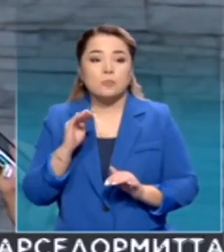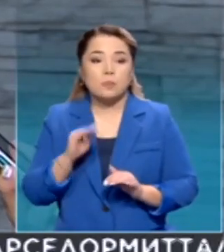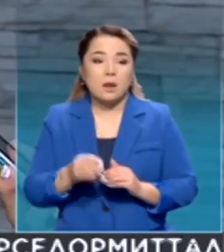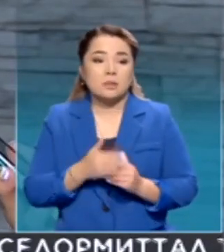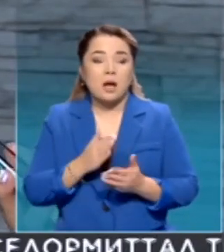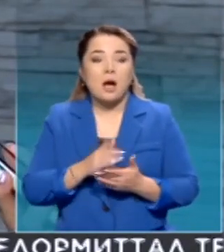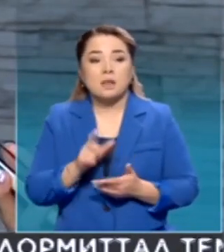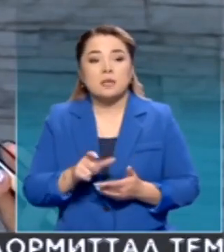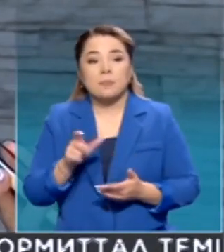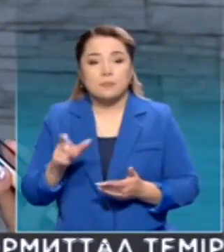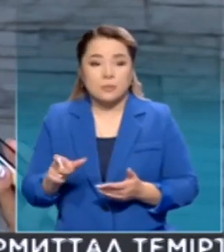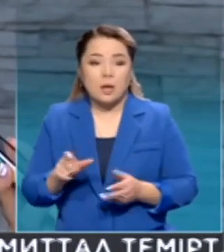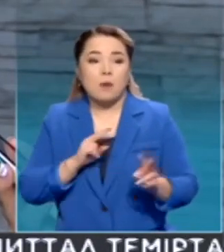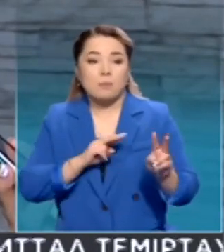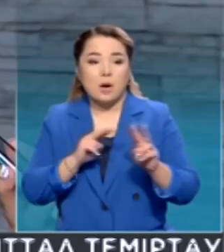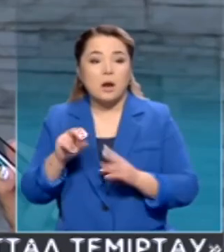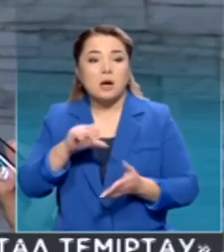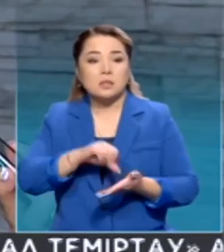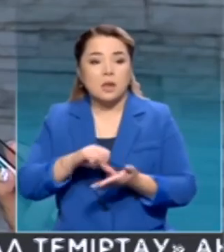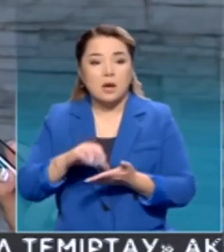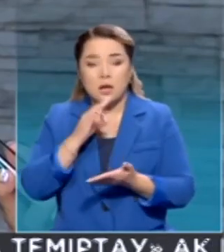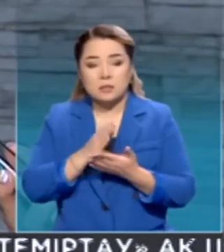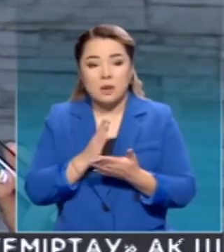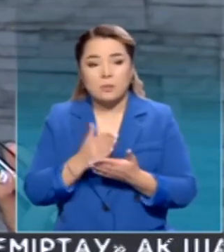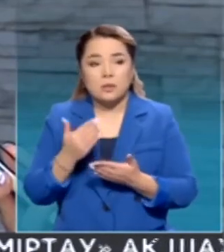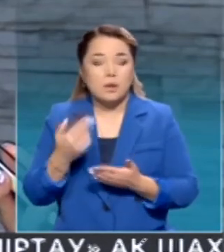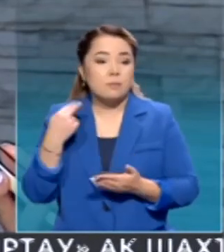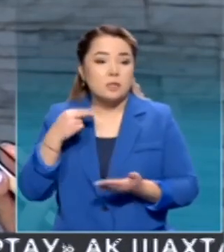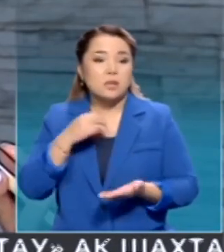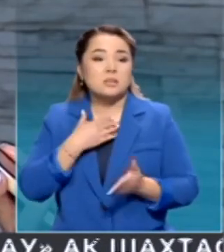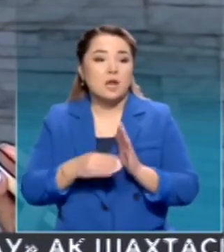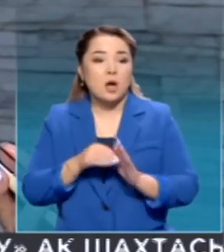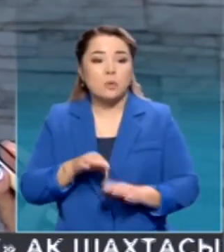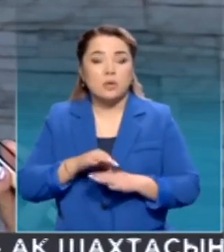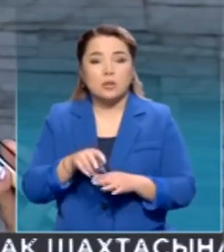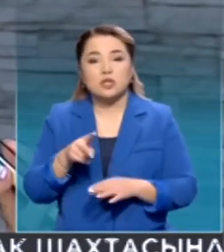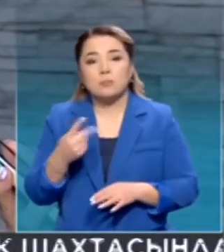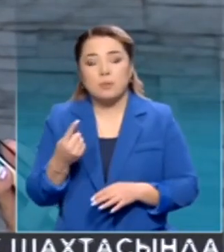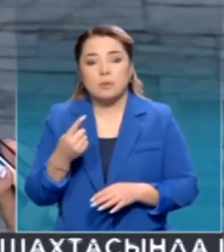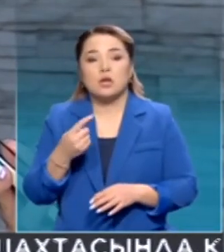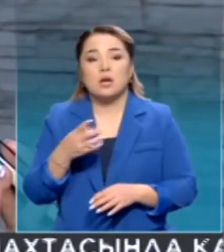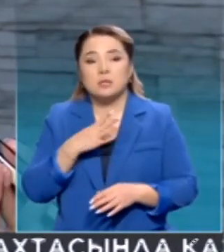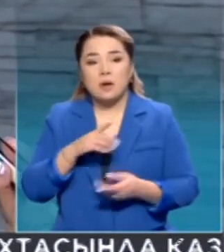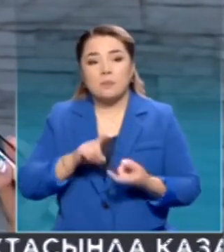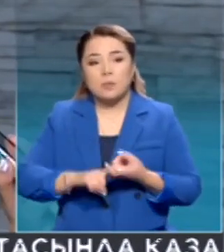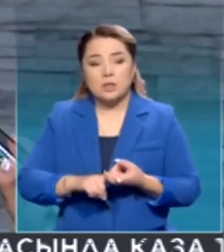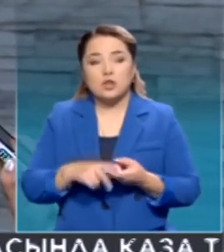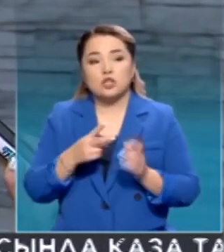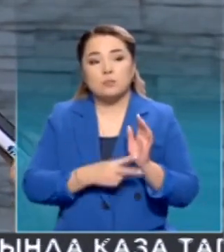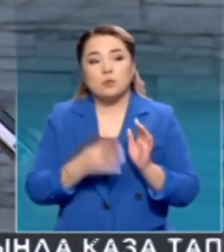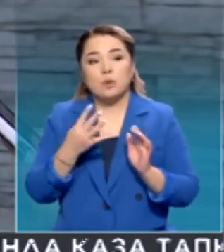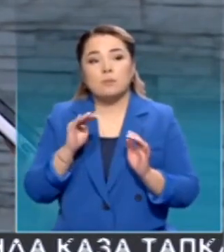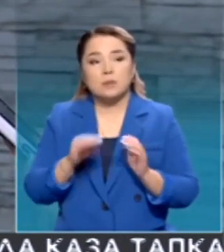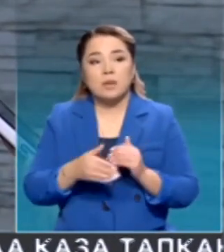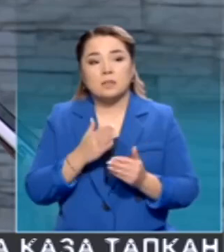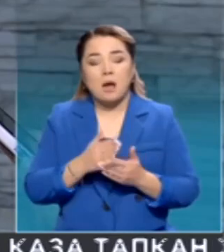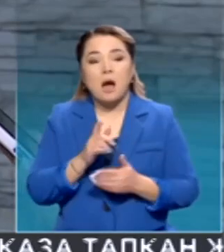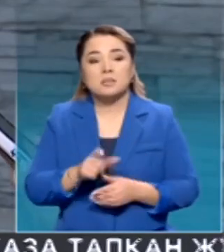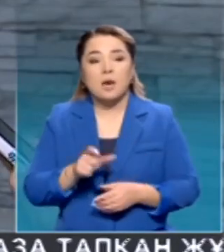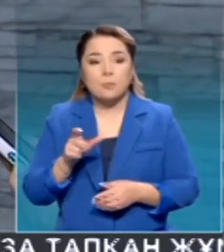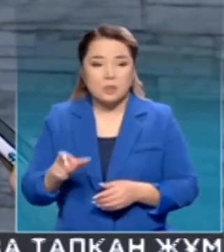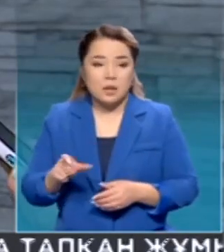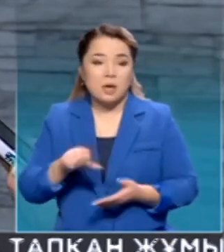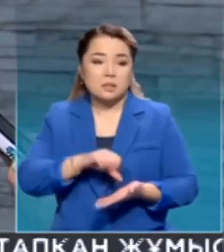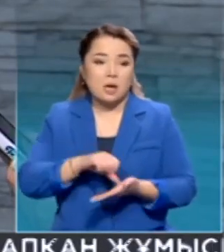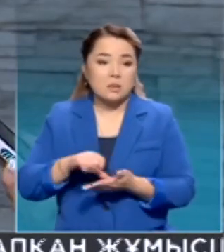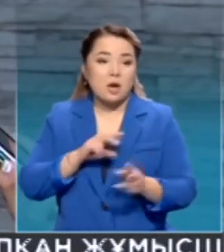адам байқаушы ретінде қатысқан болса президент сайлауына, 2021 парламент сайлауына 74 мыңнан астам азаматтарымыз